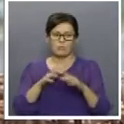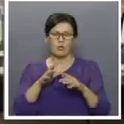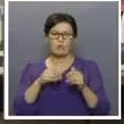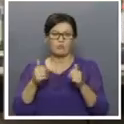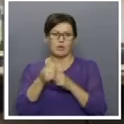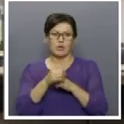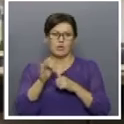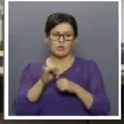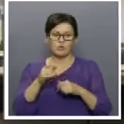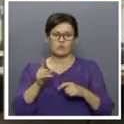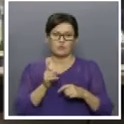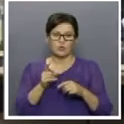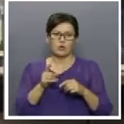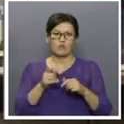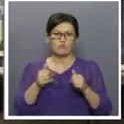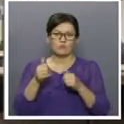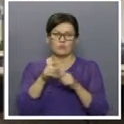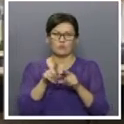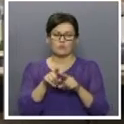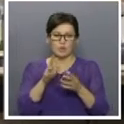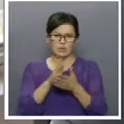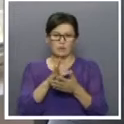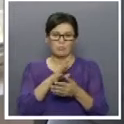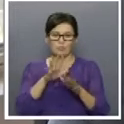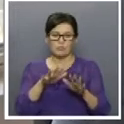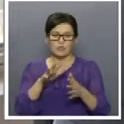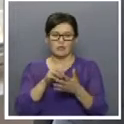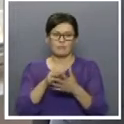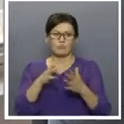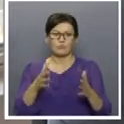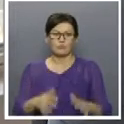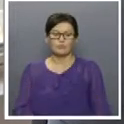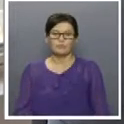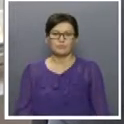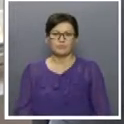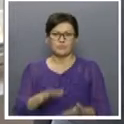бастаса, қазір күзет қызметі алда тұр. Арыз шағымдардың басым көпшілігі